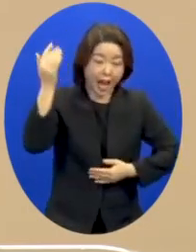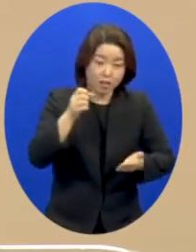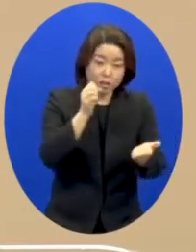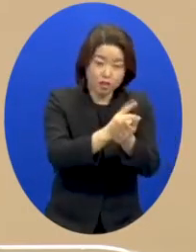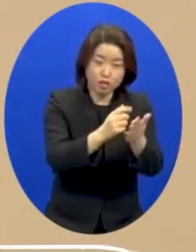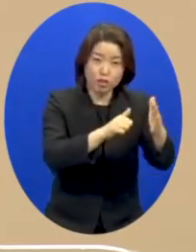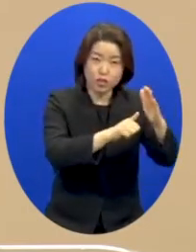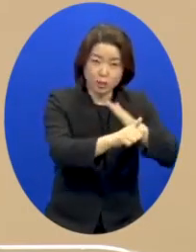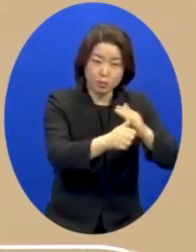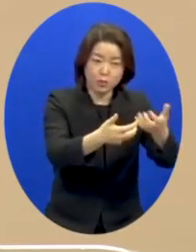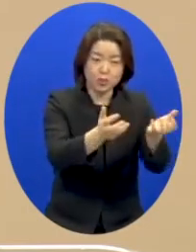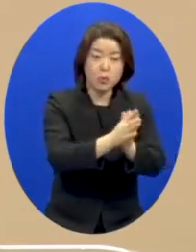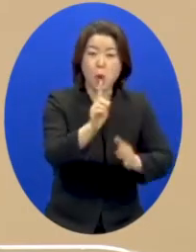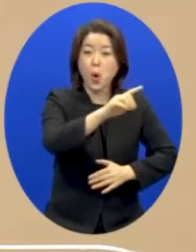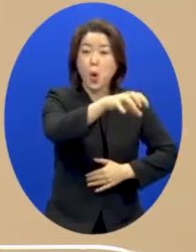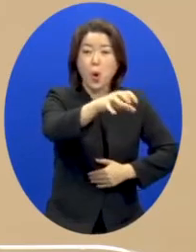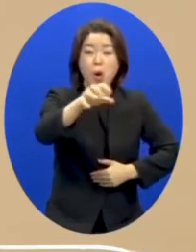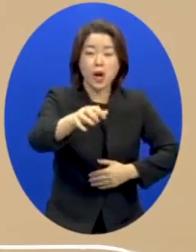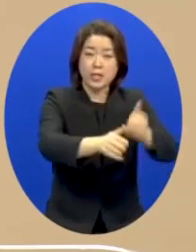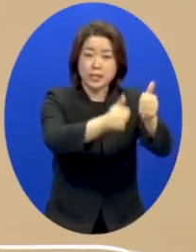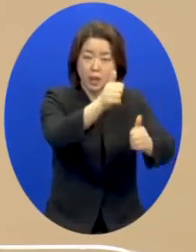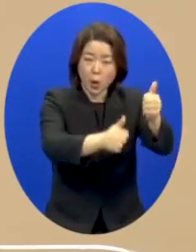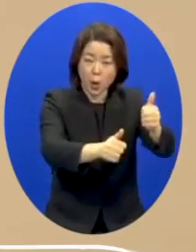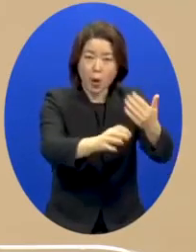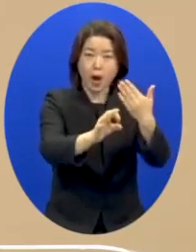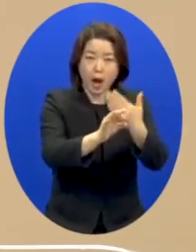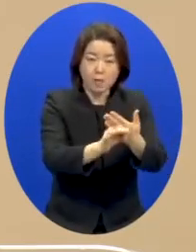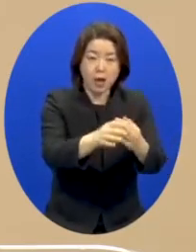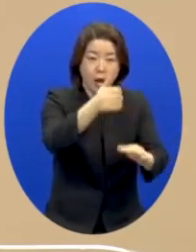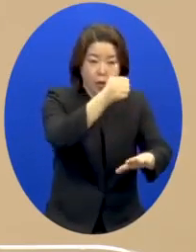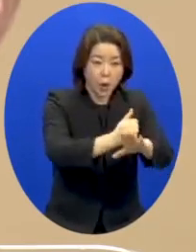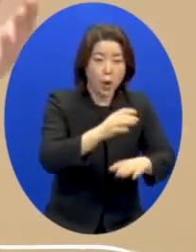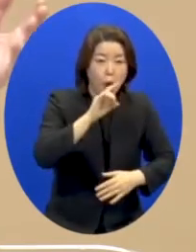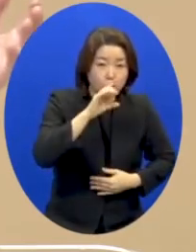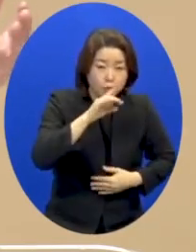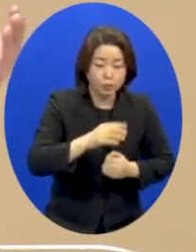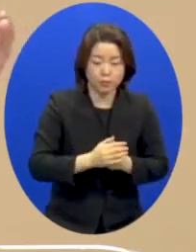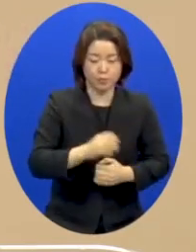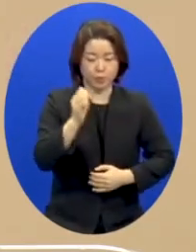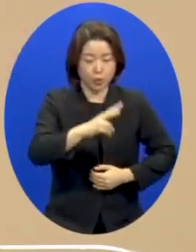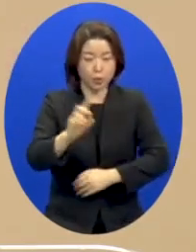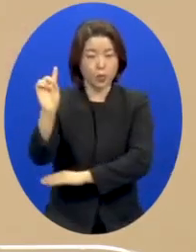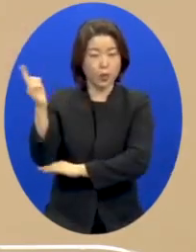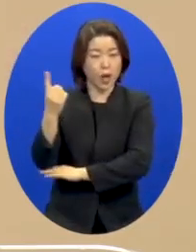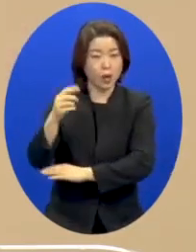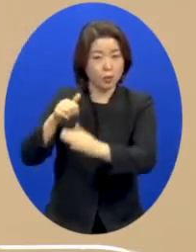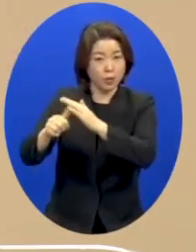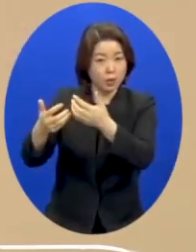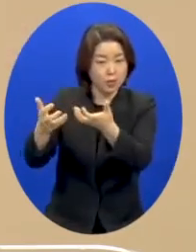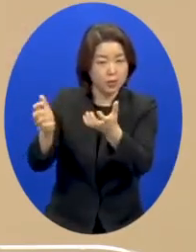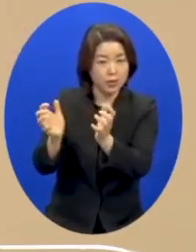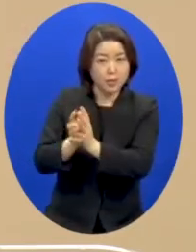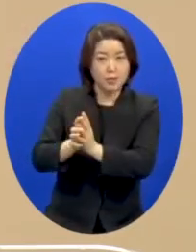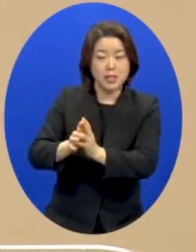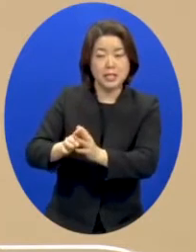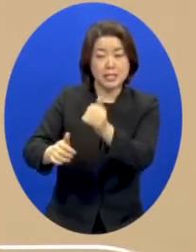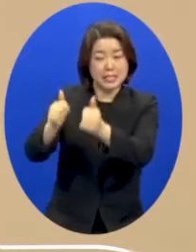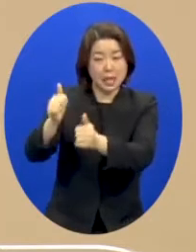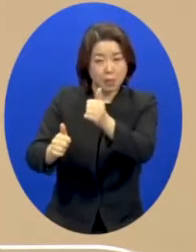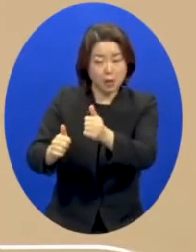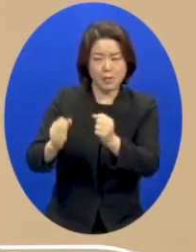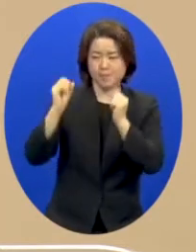가서 경기하면 결과가 궁금하고, 야구 대표팀이 시합을 하면 그러면 응원하게 되는